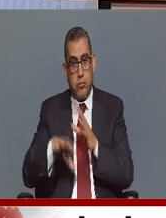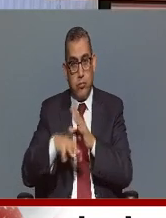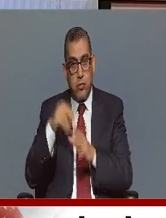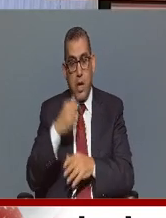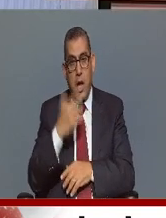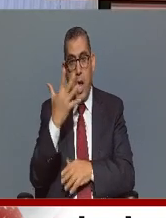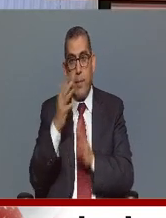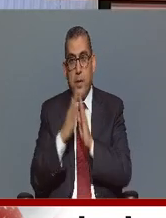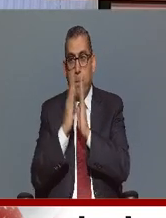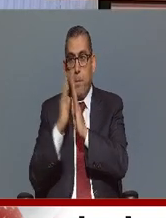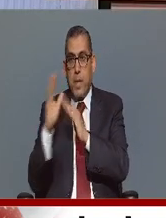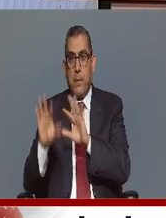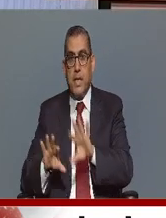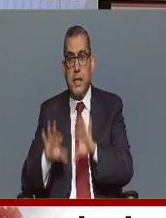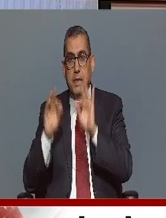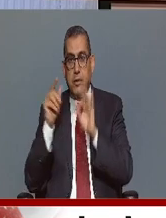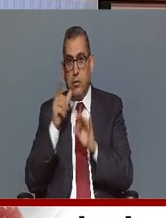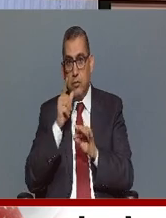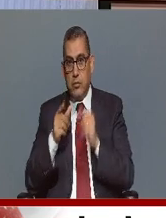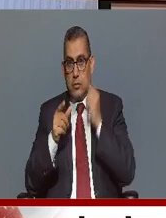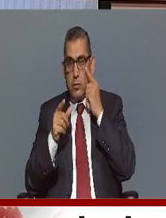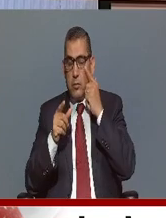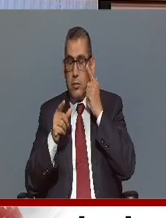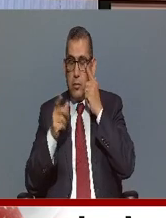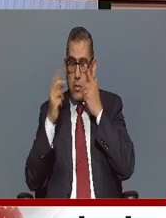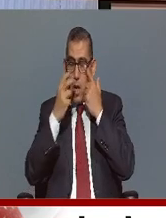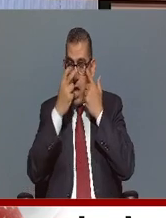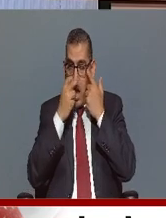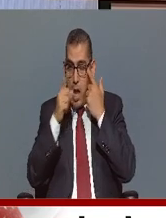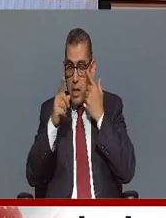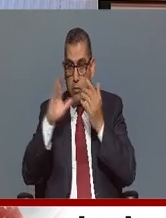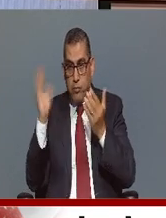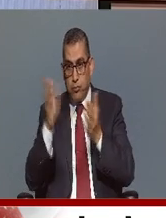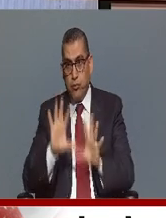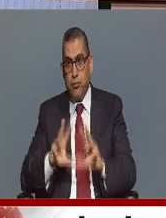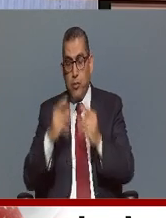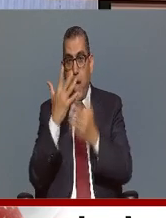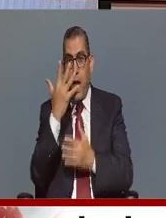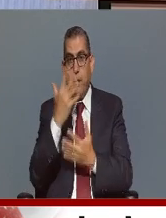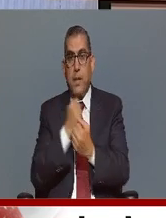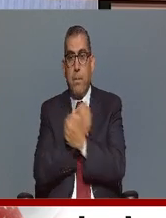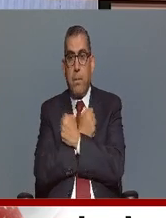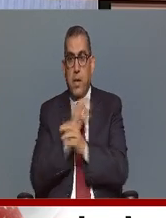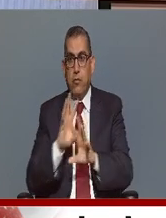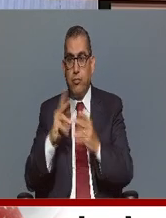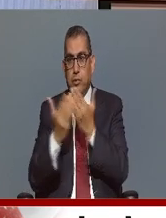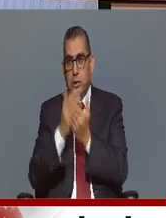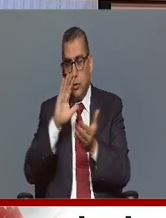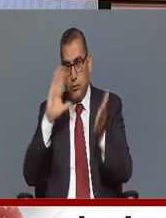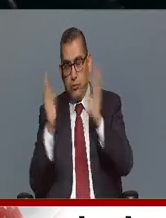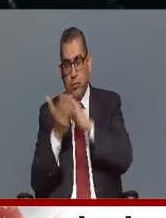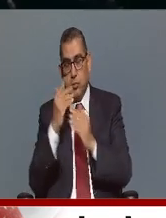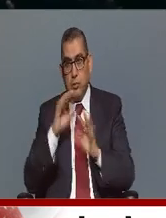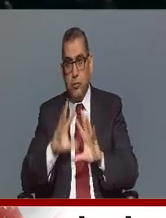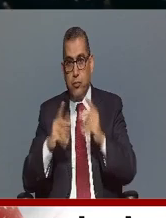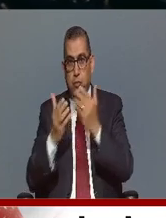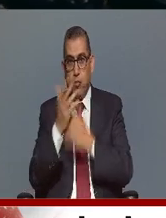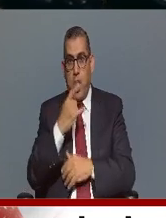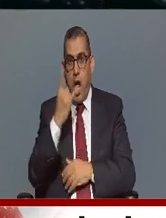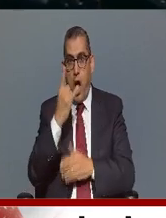5 مكتبات جديدة وإحلال وتجديد 5 متاحف وإحلال وتجديد